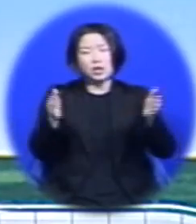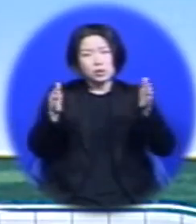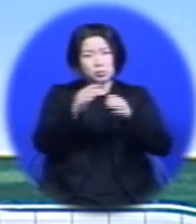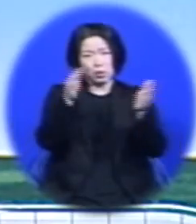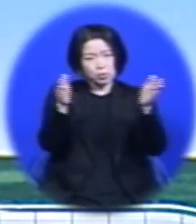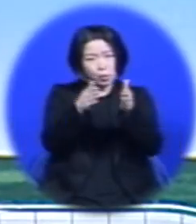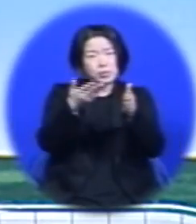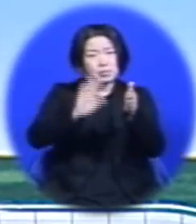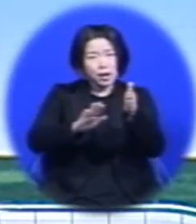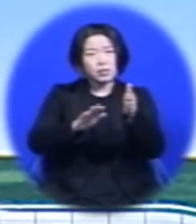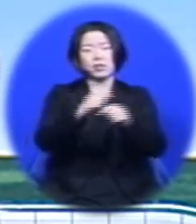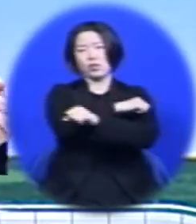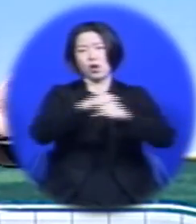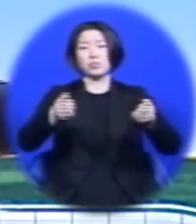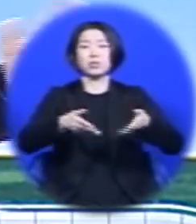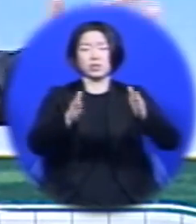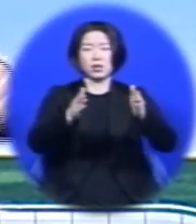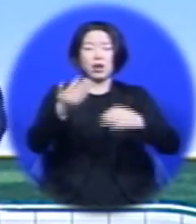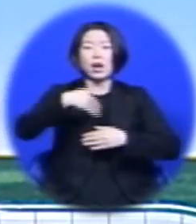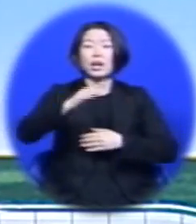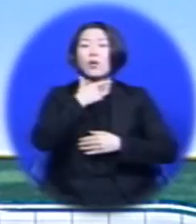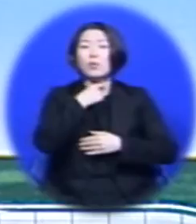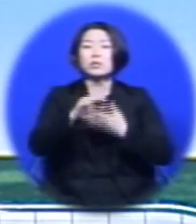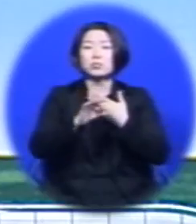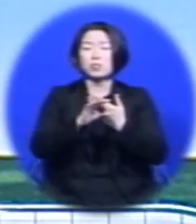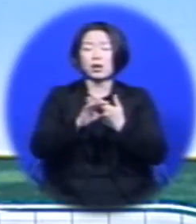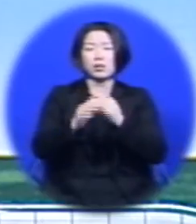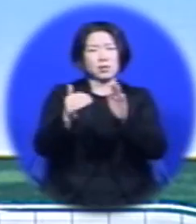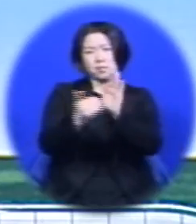보입니다 가고 싶으면 못 말립니다